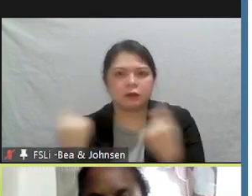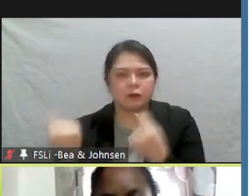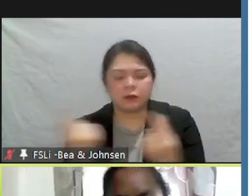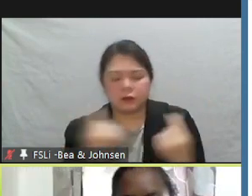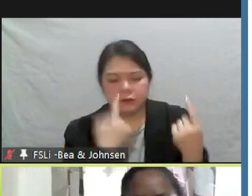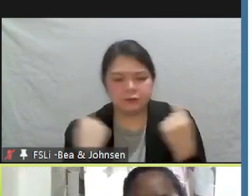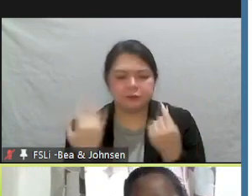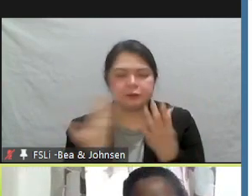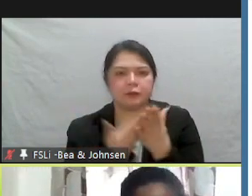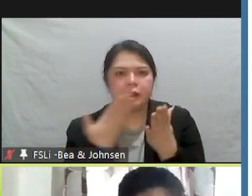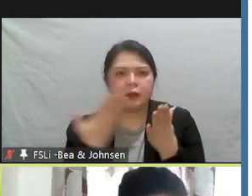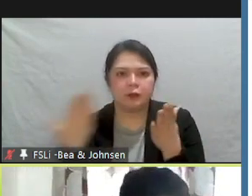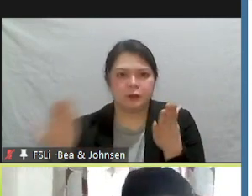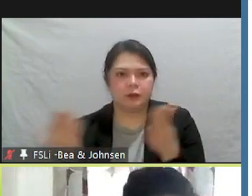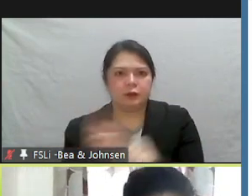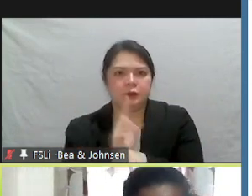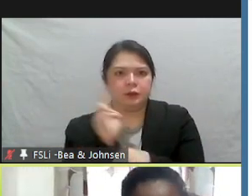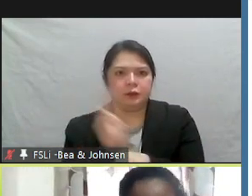materials.